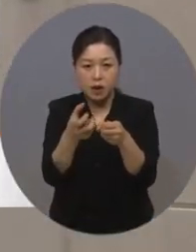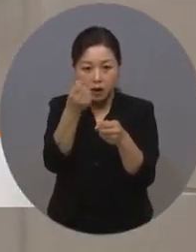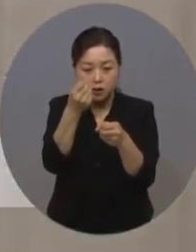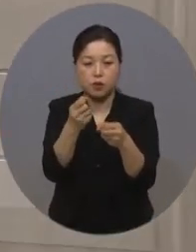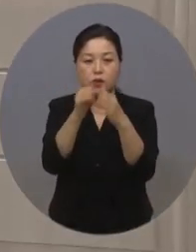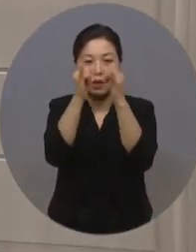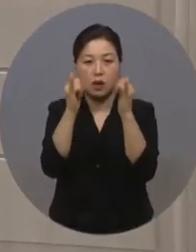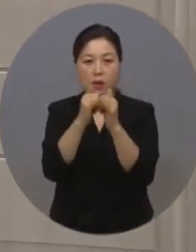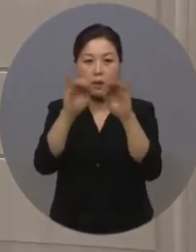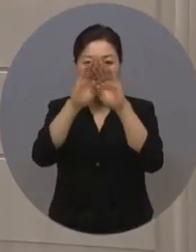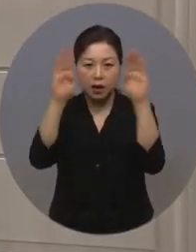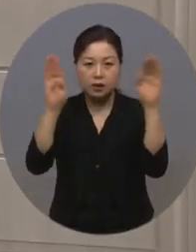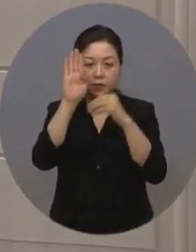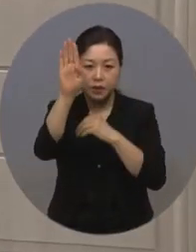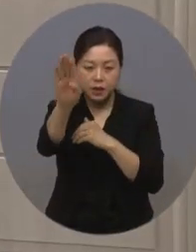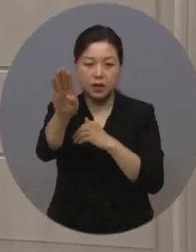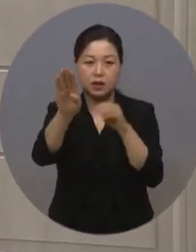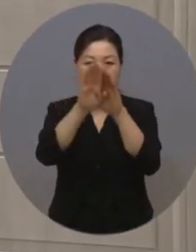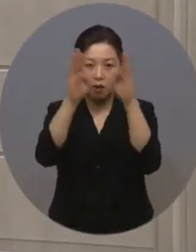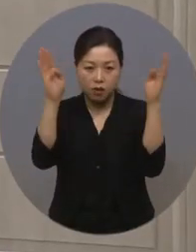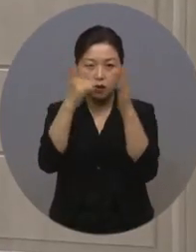열어가는 데 노력하겠다 고 밝혔습니다